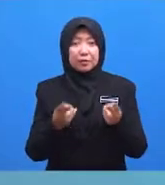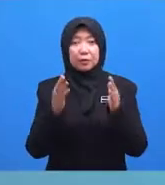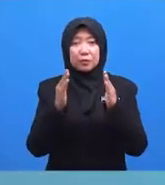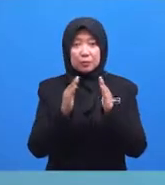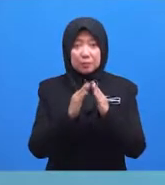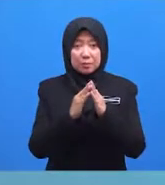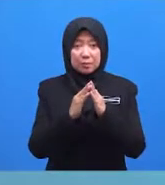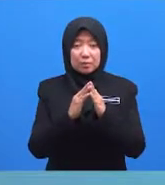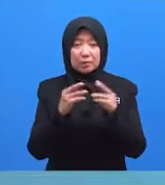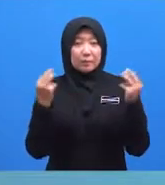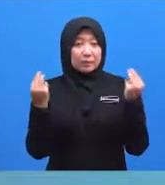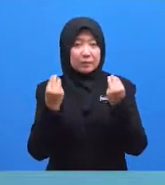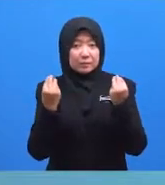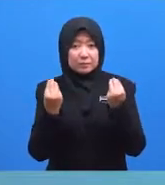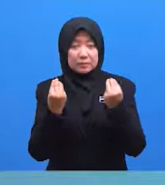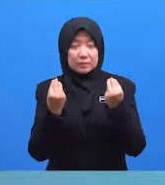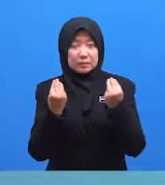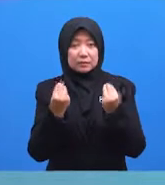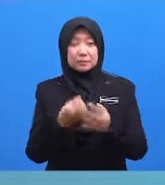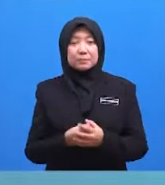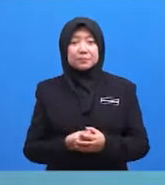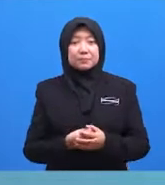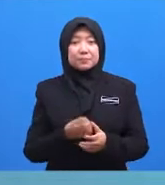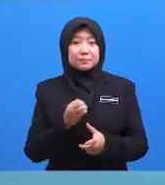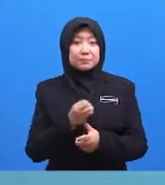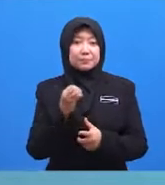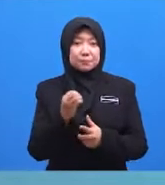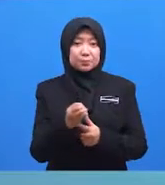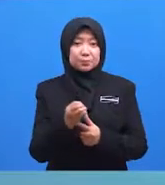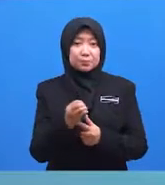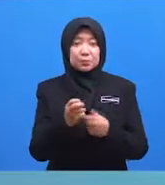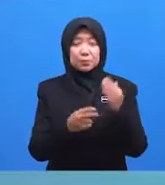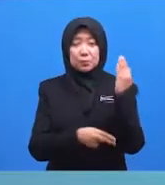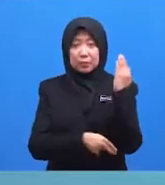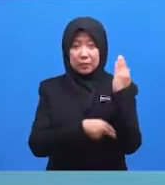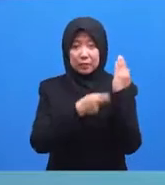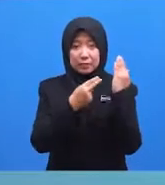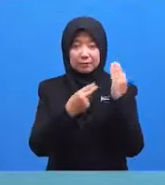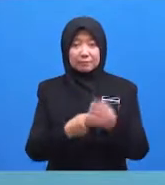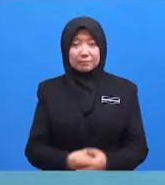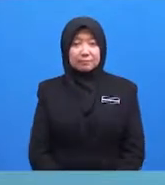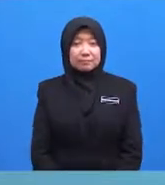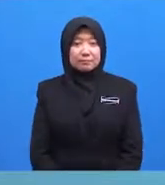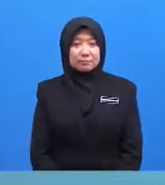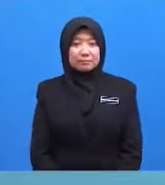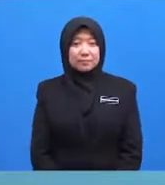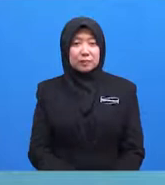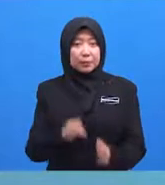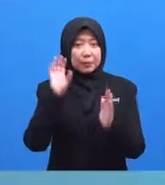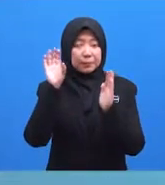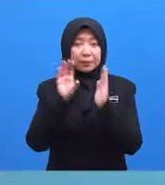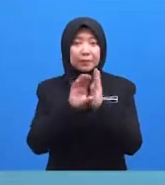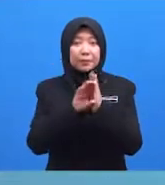rumah, majlis kerajaan atau premis perkhidmatan makanan seperti hotel. Gambar yang